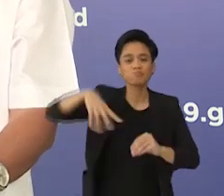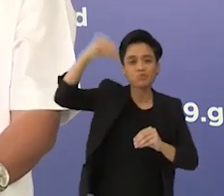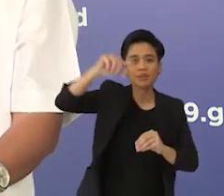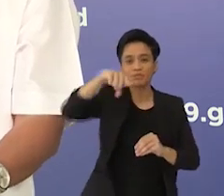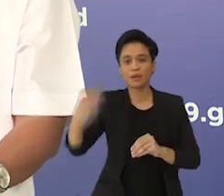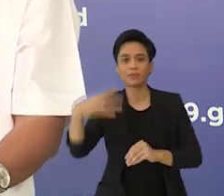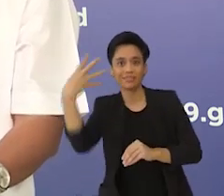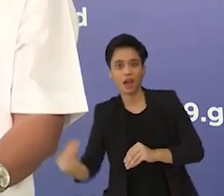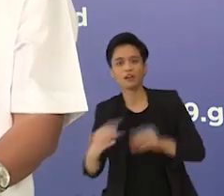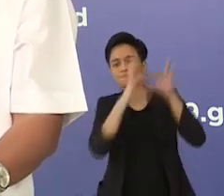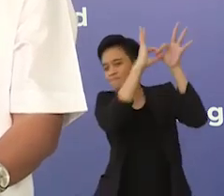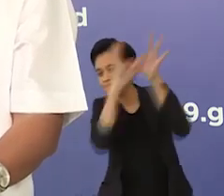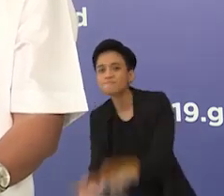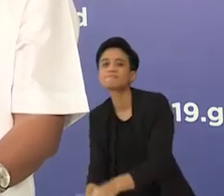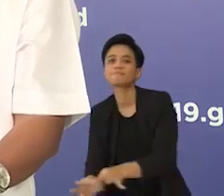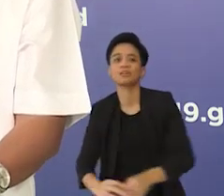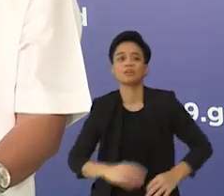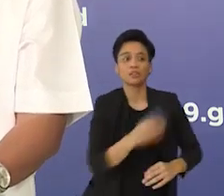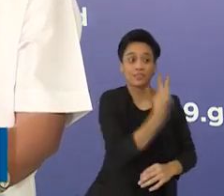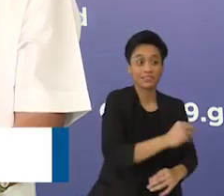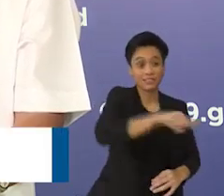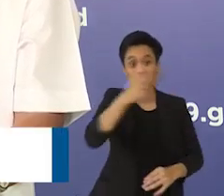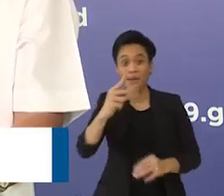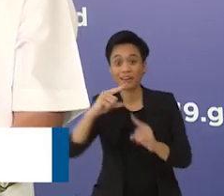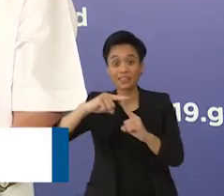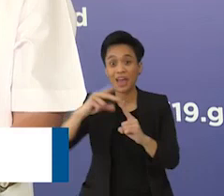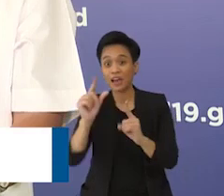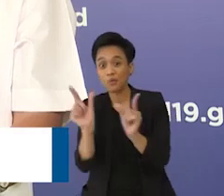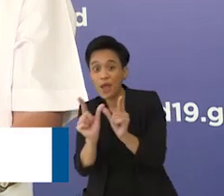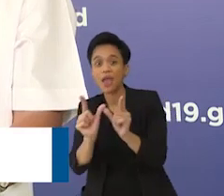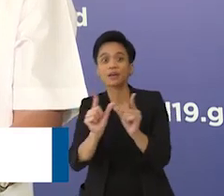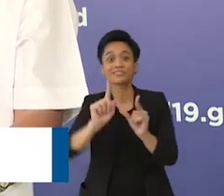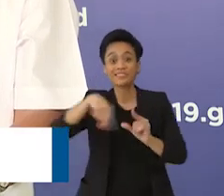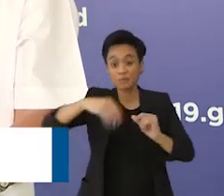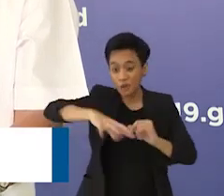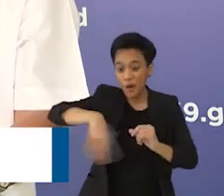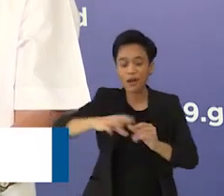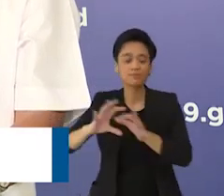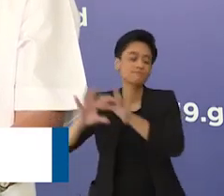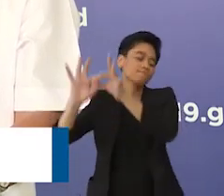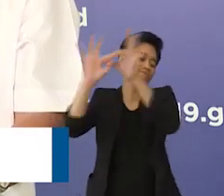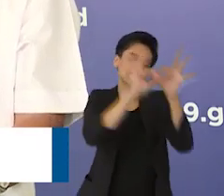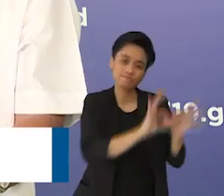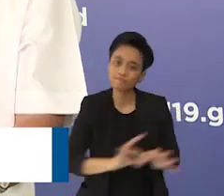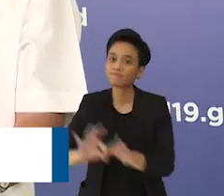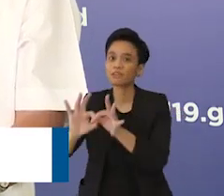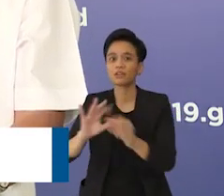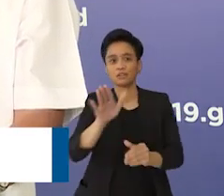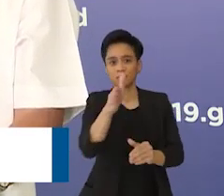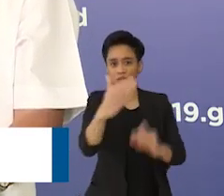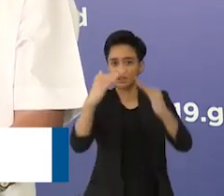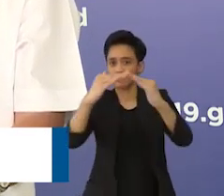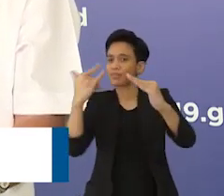dari desa sampai rtrw sampai ke keluarga kita Ia tetap berada di rumah